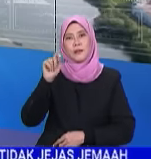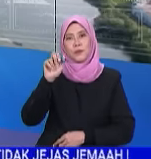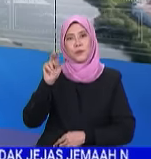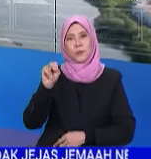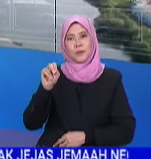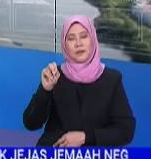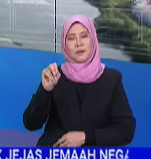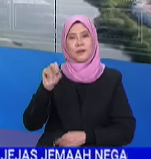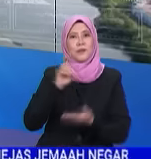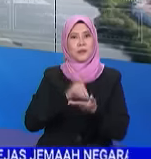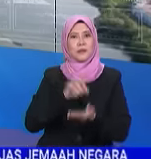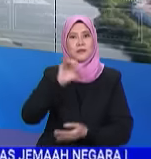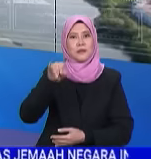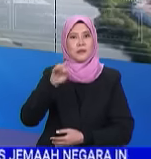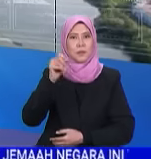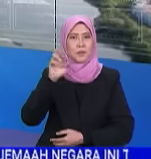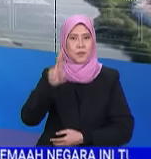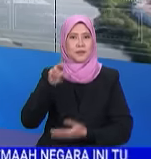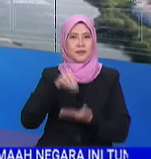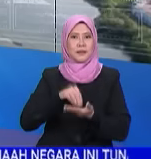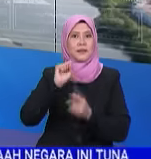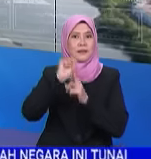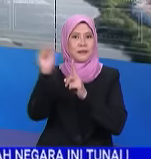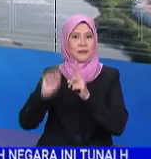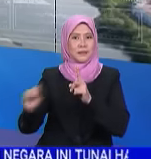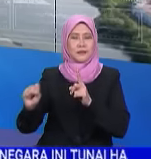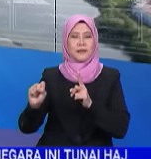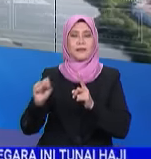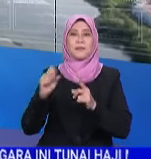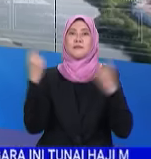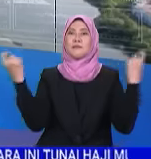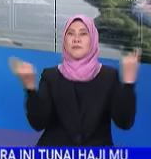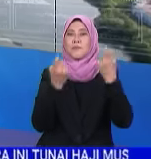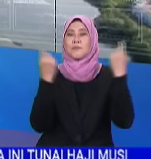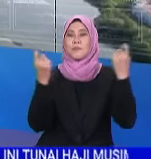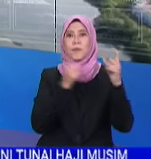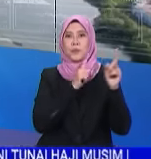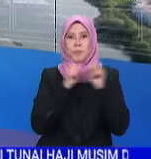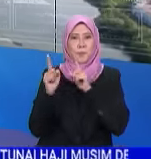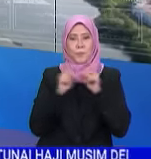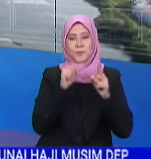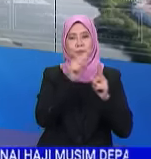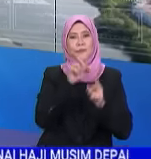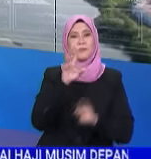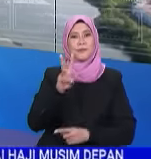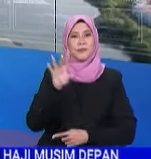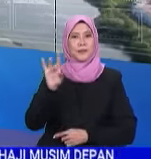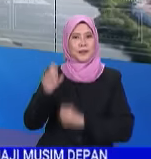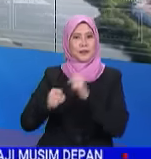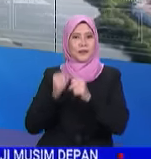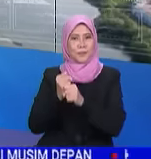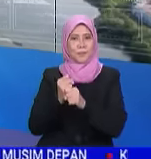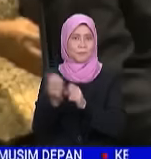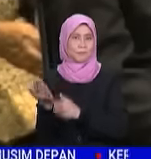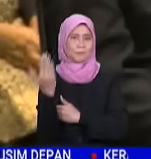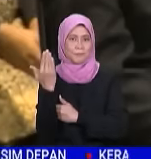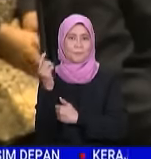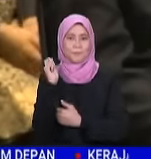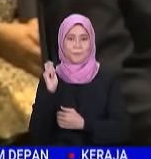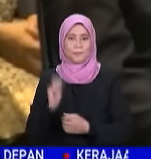mahiruddin di dewan masyarakat Sandakan Sempena hari jadi rasminya ke-68 tahun pagi